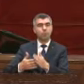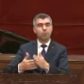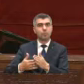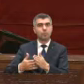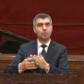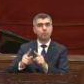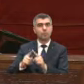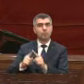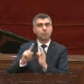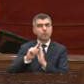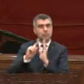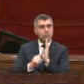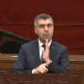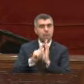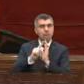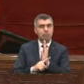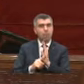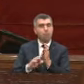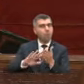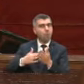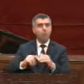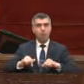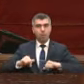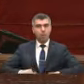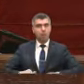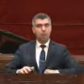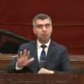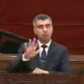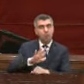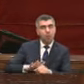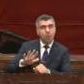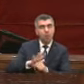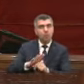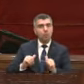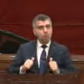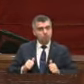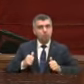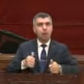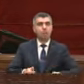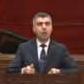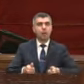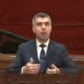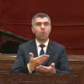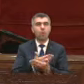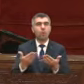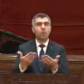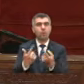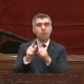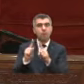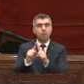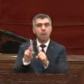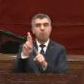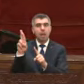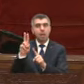طوال أيام الأسبوع جميع الوزارات والقطاعات والمؤسسات الوطنية معبأة من أجل تنزيل التوجيهات